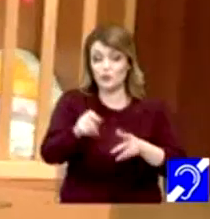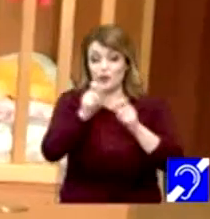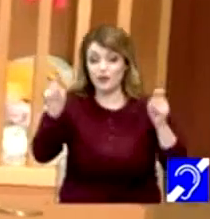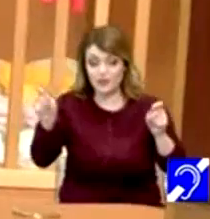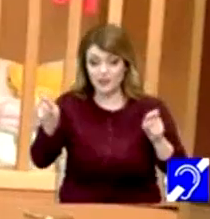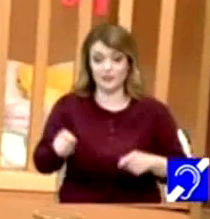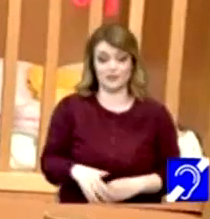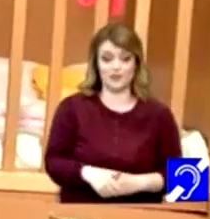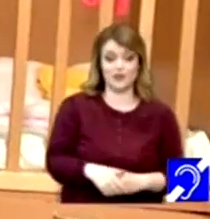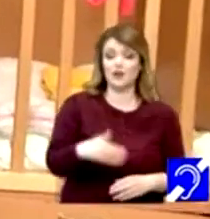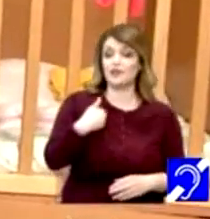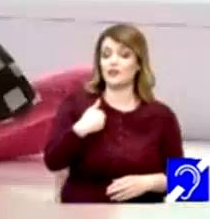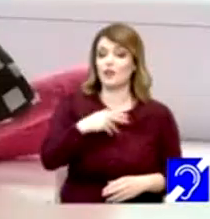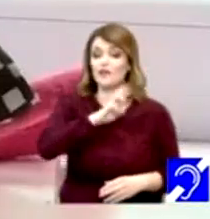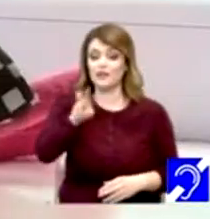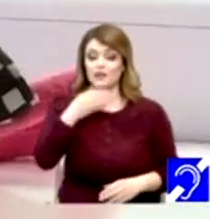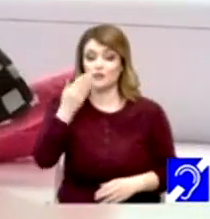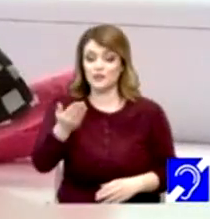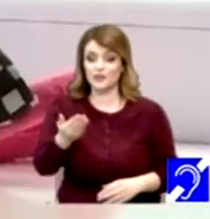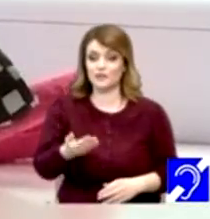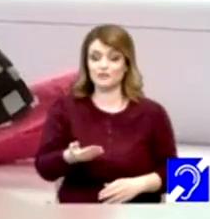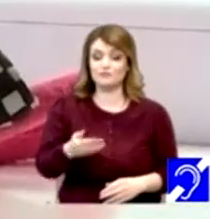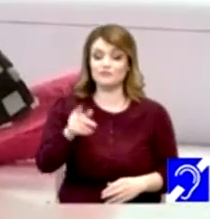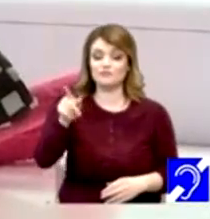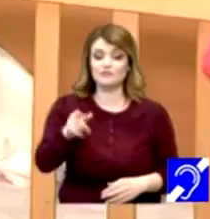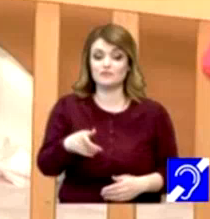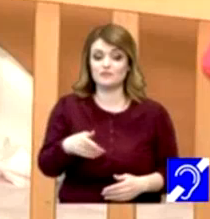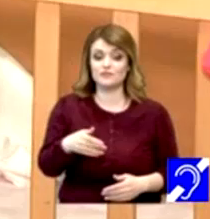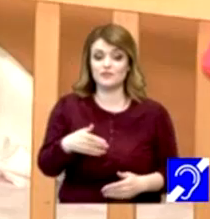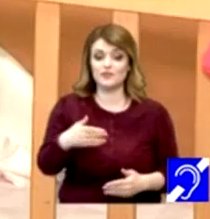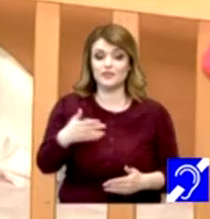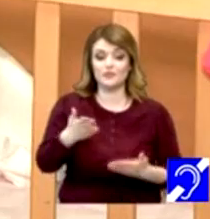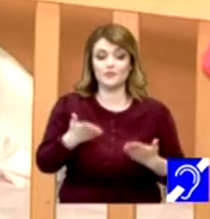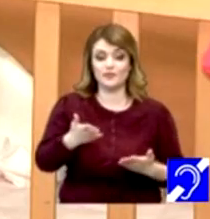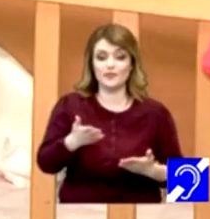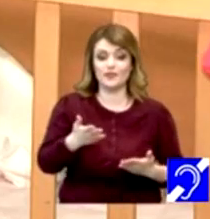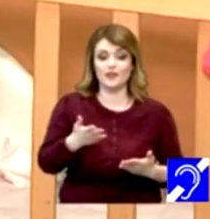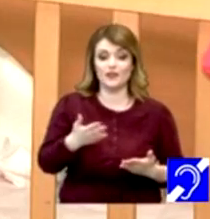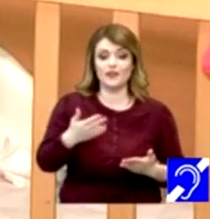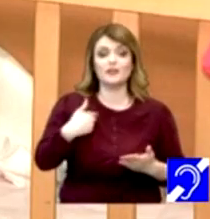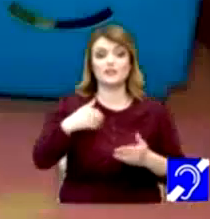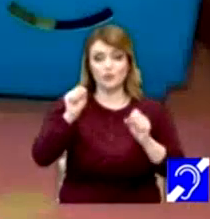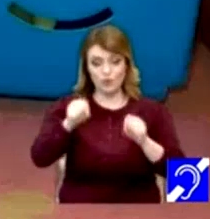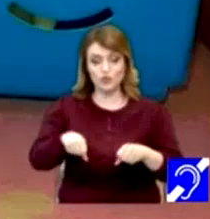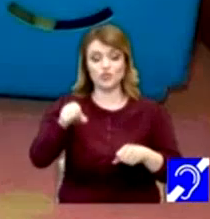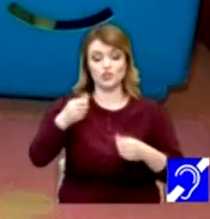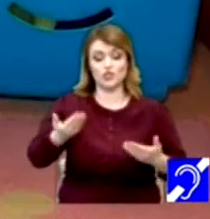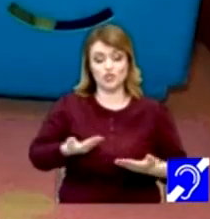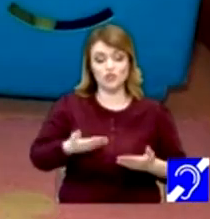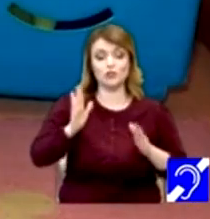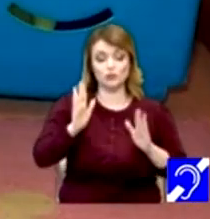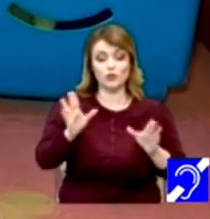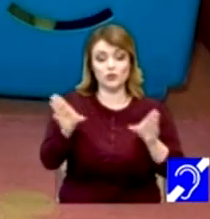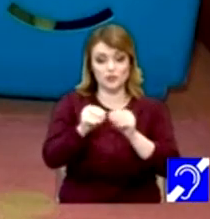internet spre el și m-a întrebat doamne de la centru celălalt, uite, dacă dorești, acolo trebuie să stai doar cu fata. Am